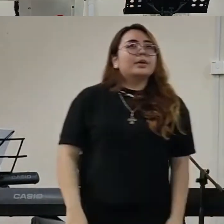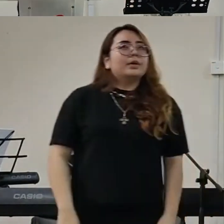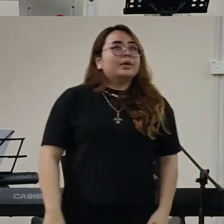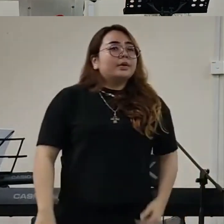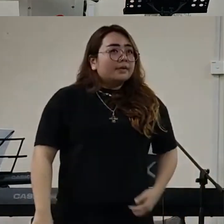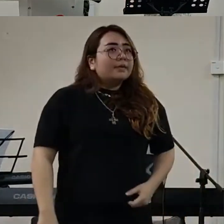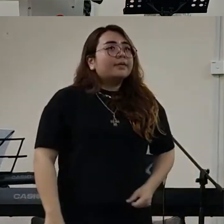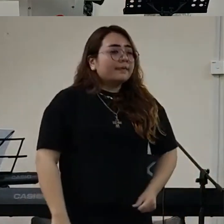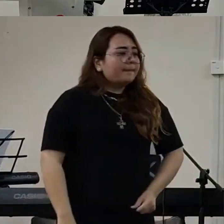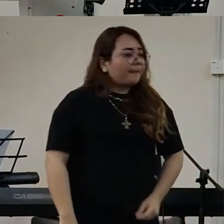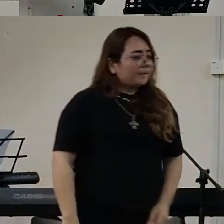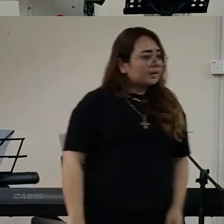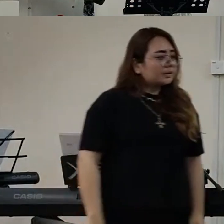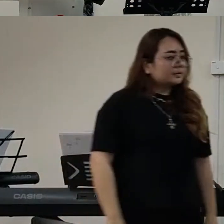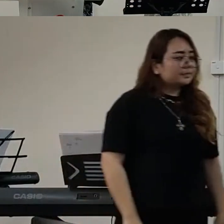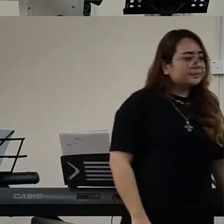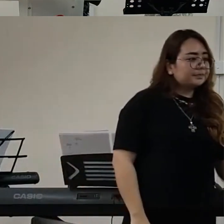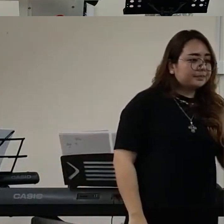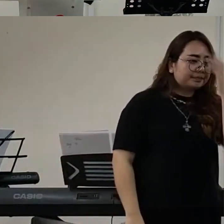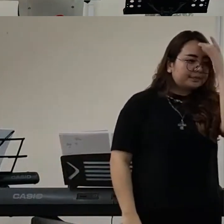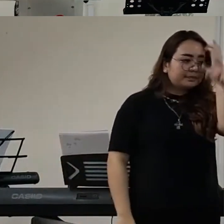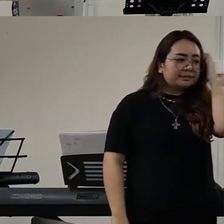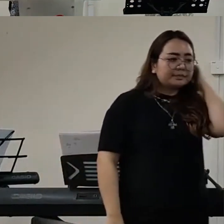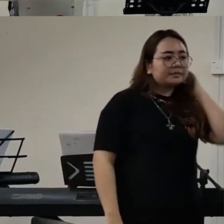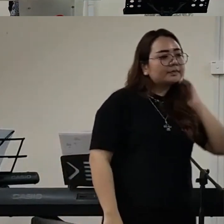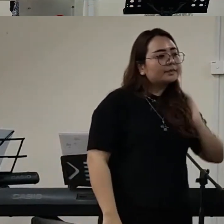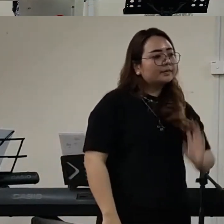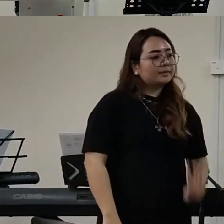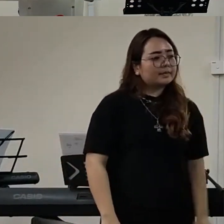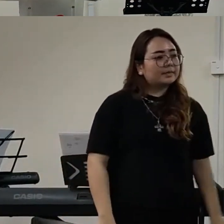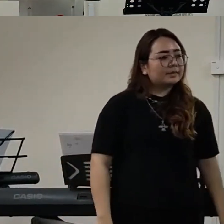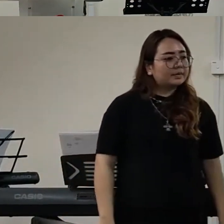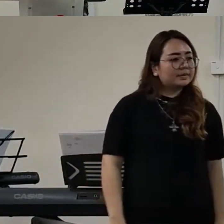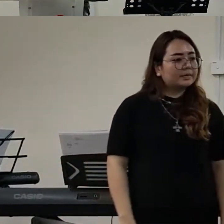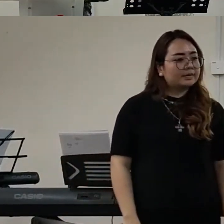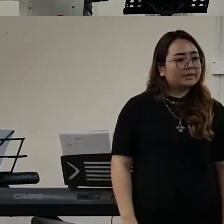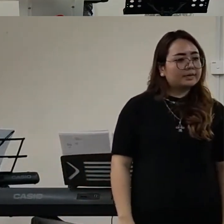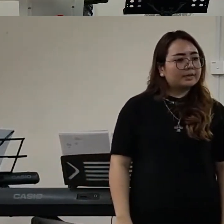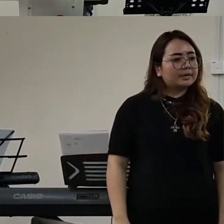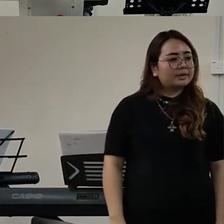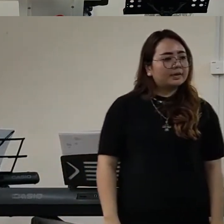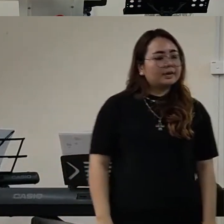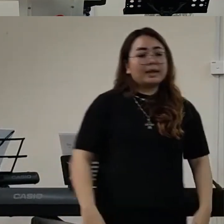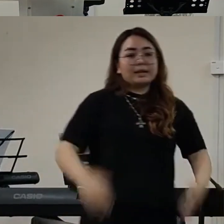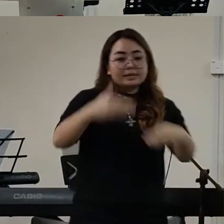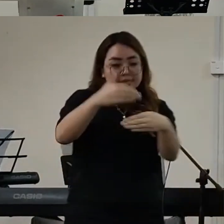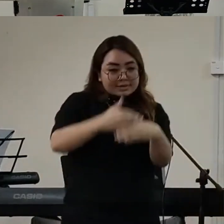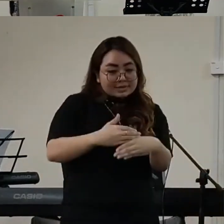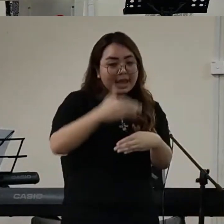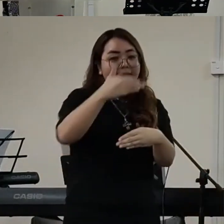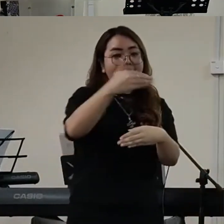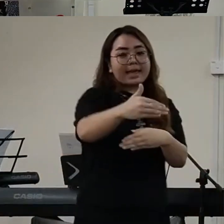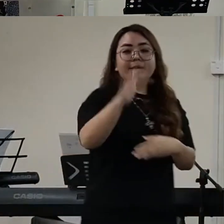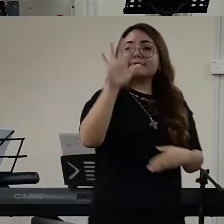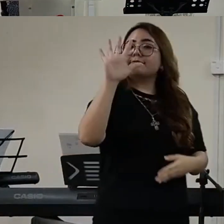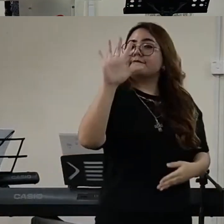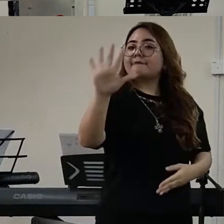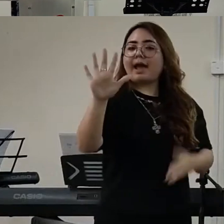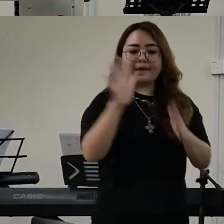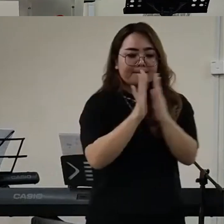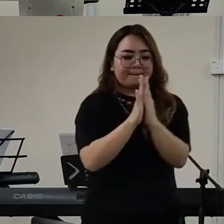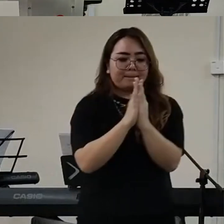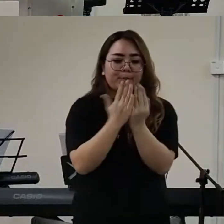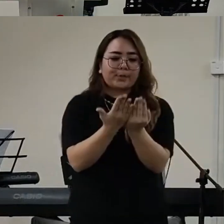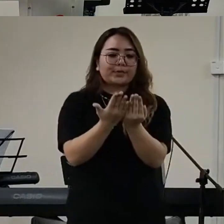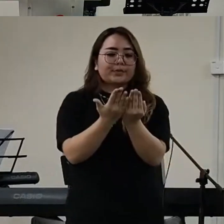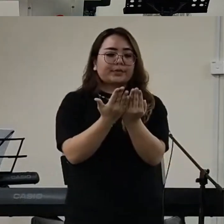falls in this grouping of the next five books. Everybody say next five books. Next five books. 那接下